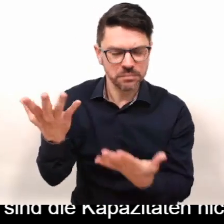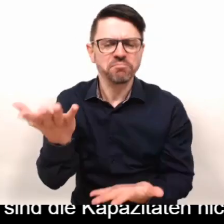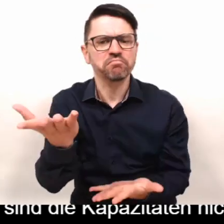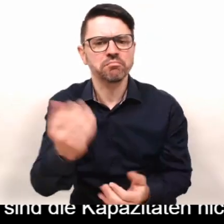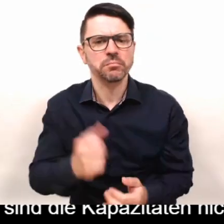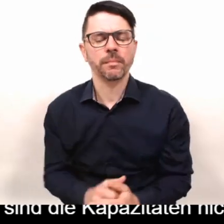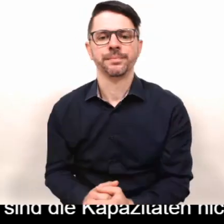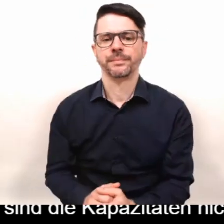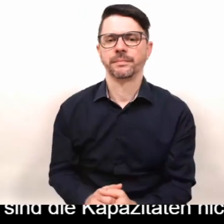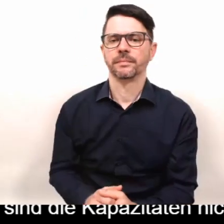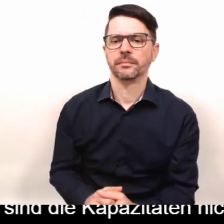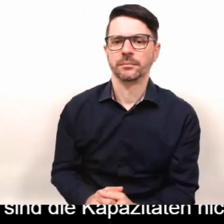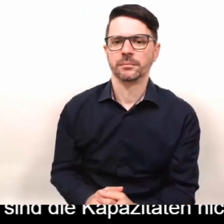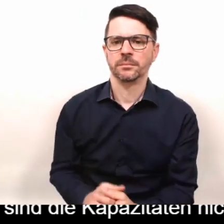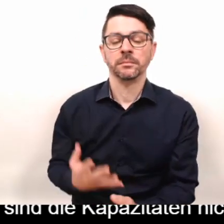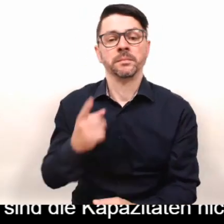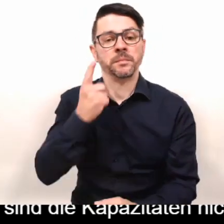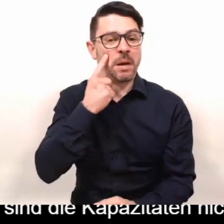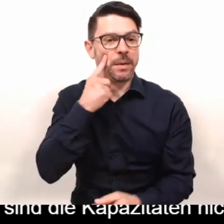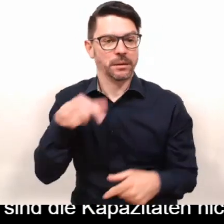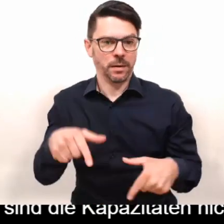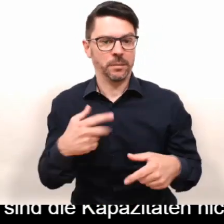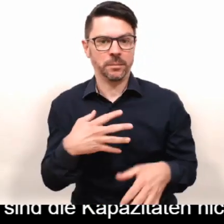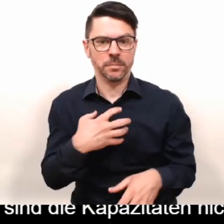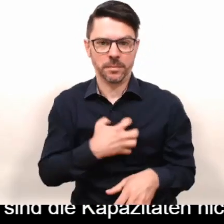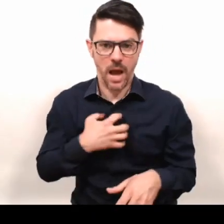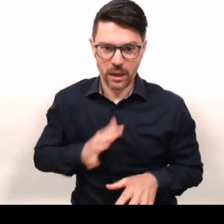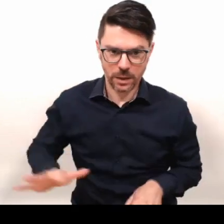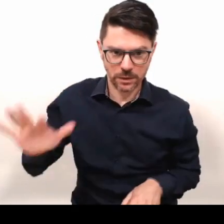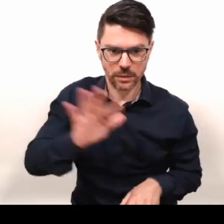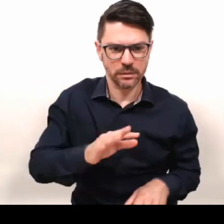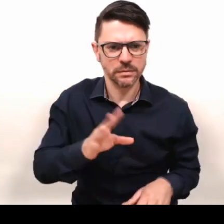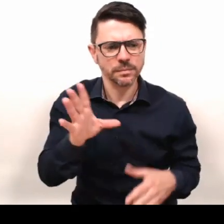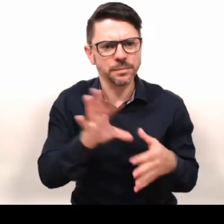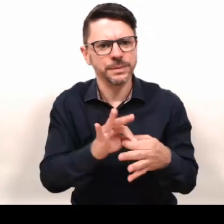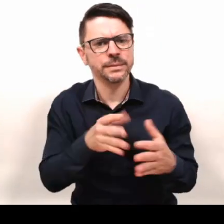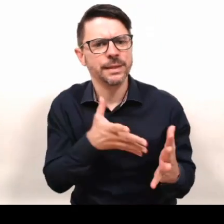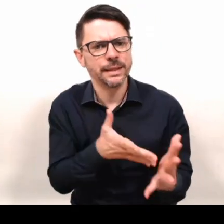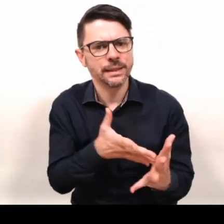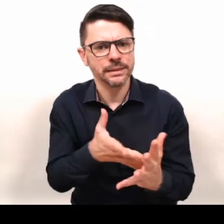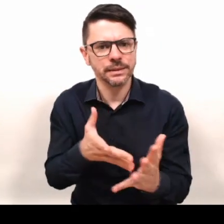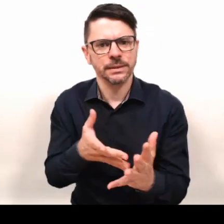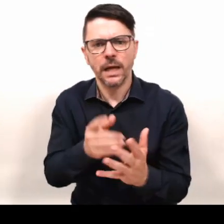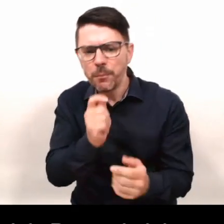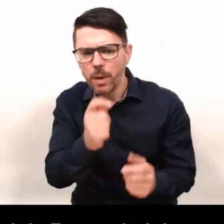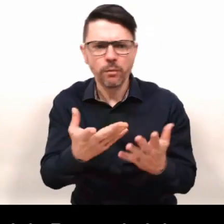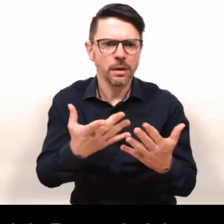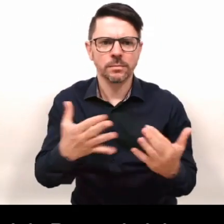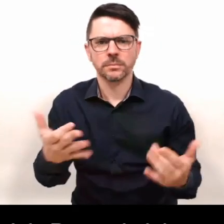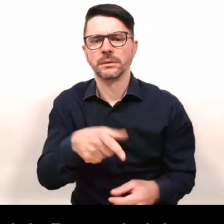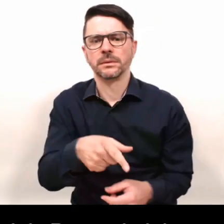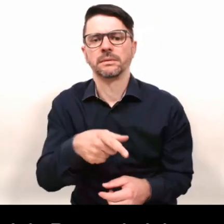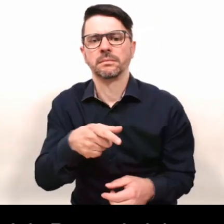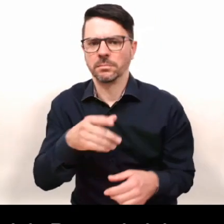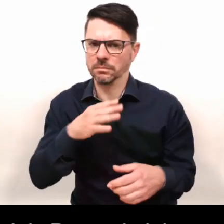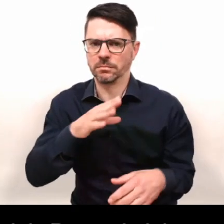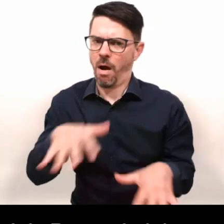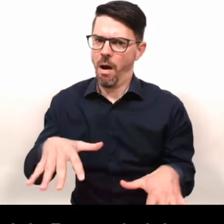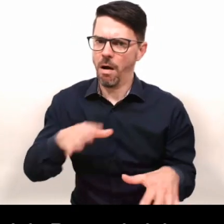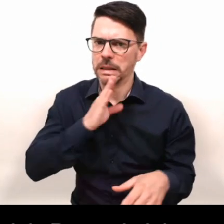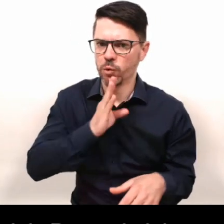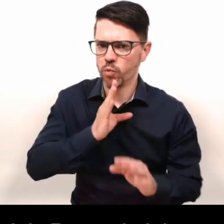mehr wieder testen, weil dadurch wir brauchen im Moment für diejenigen, die sozusagen Verdachtsfälle oder